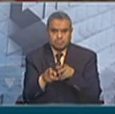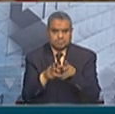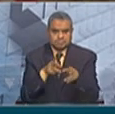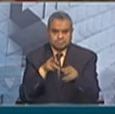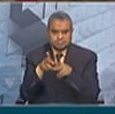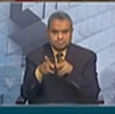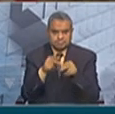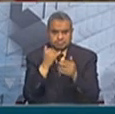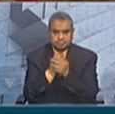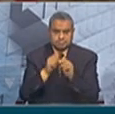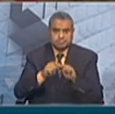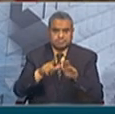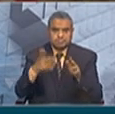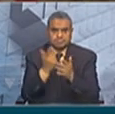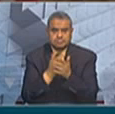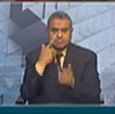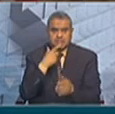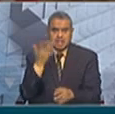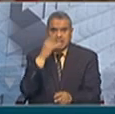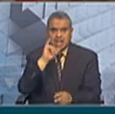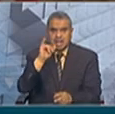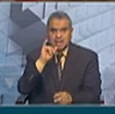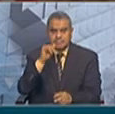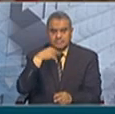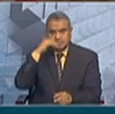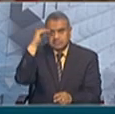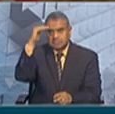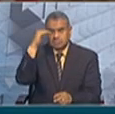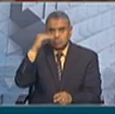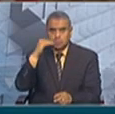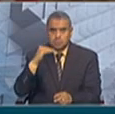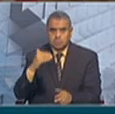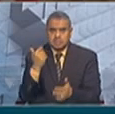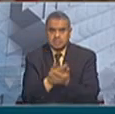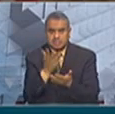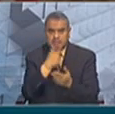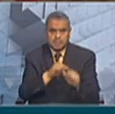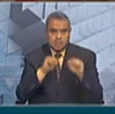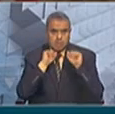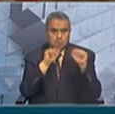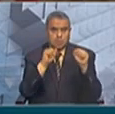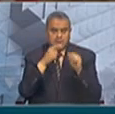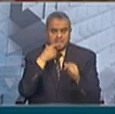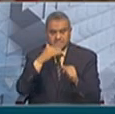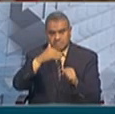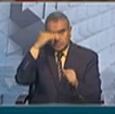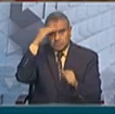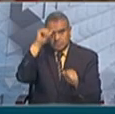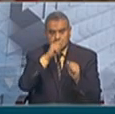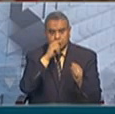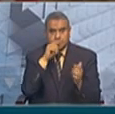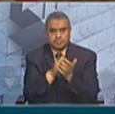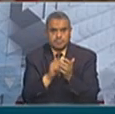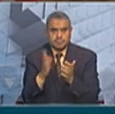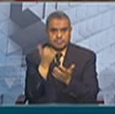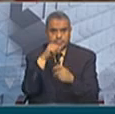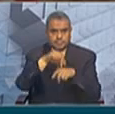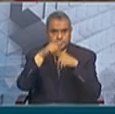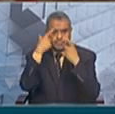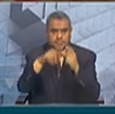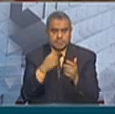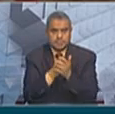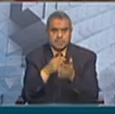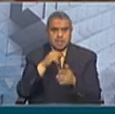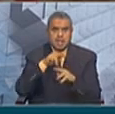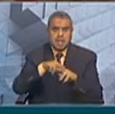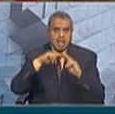خطة مؤلفة من 5 نقاط لتحسين التصدي الدولي للأوبئة في المستقبل، تتضمن إقامة شبكة